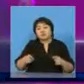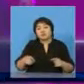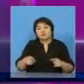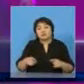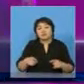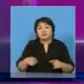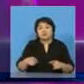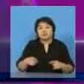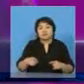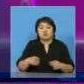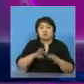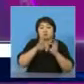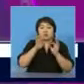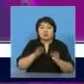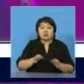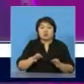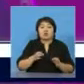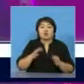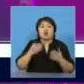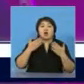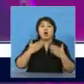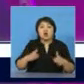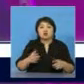осындай өнерді қара шаңырағын ашу